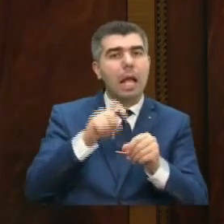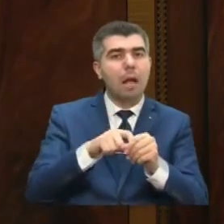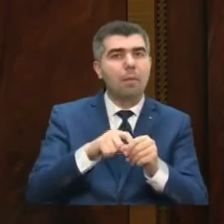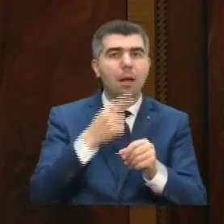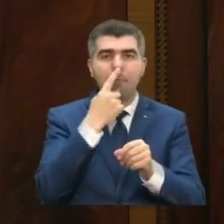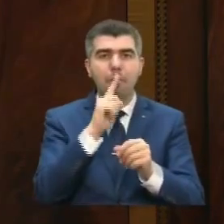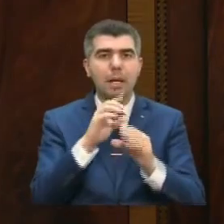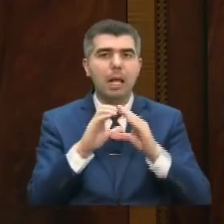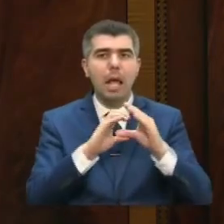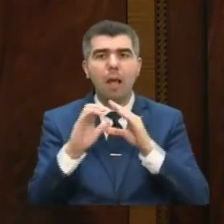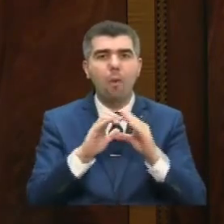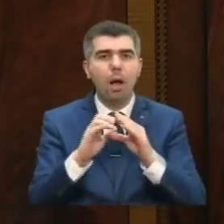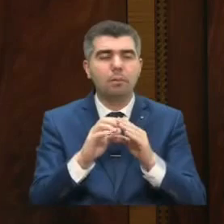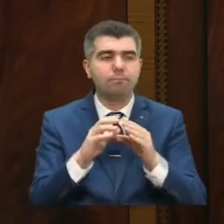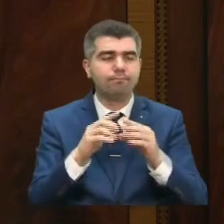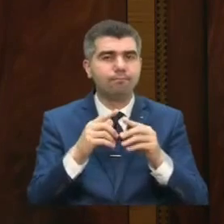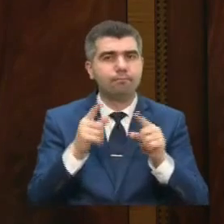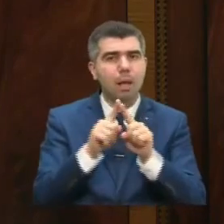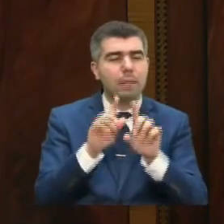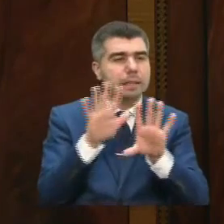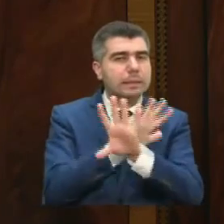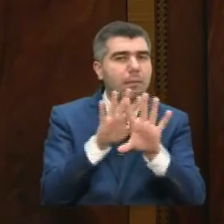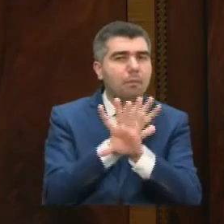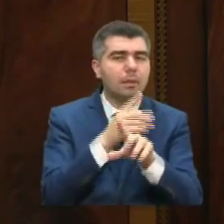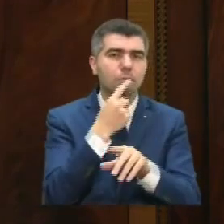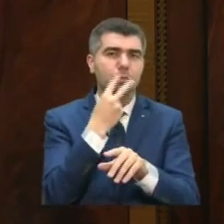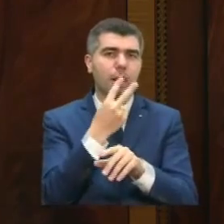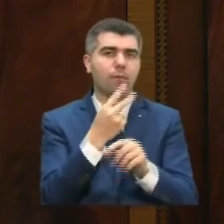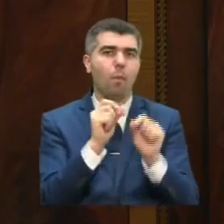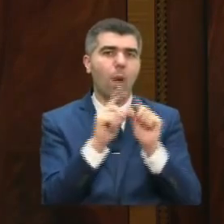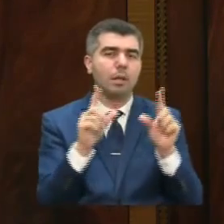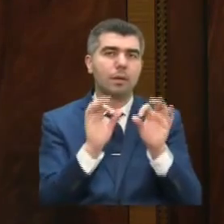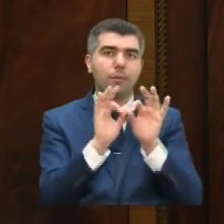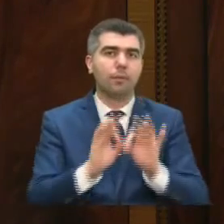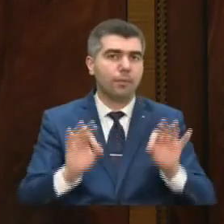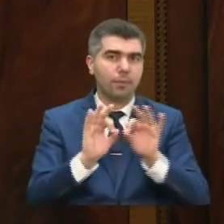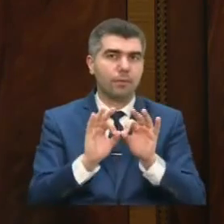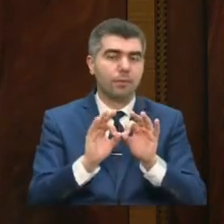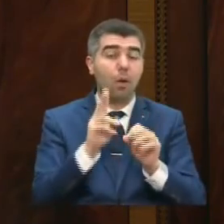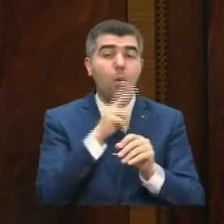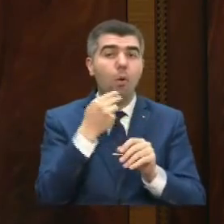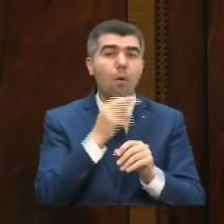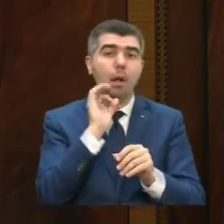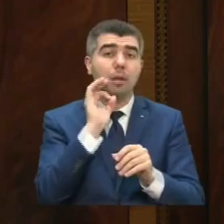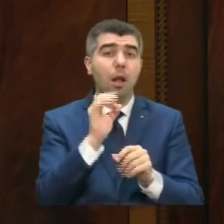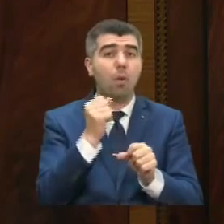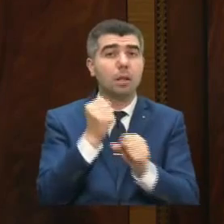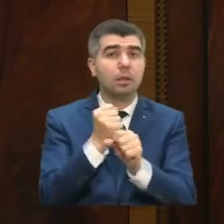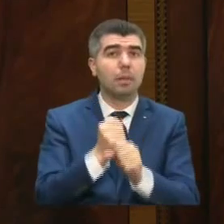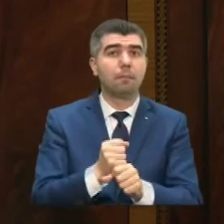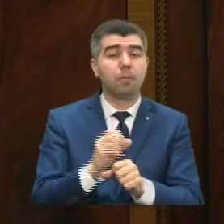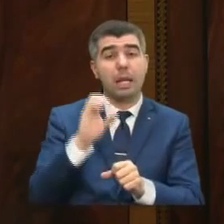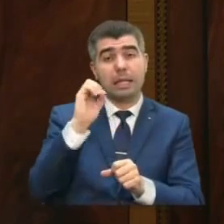النقابات الحوار الاجتماعي. ما فهمتش هذا الخلط، يعني هنا خلط الأوراق. مع الأسف الحكومة هي المسؤولة على هذه الممارسة.